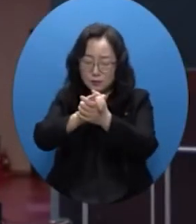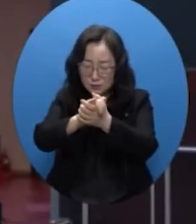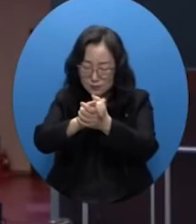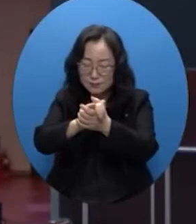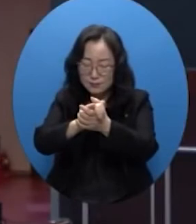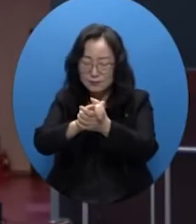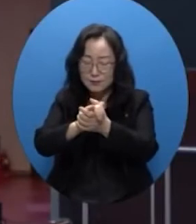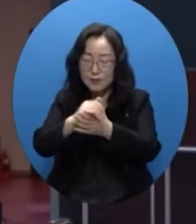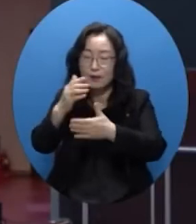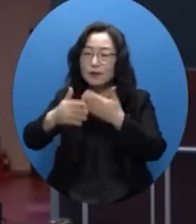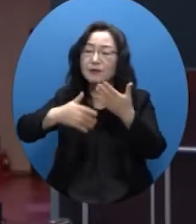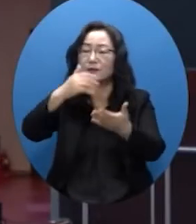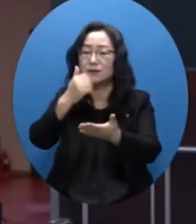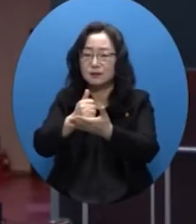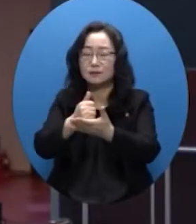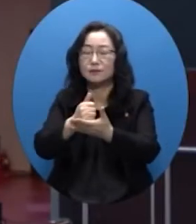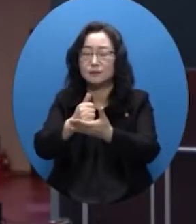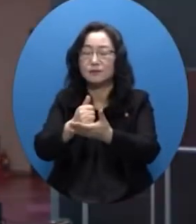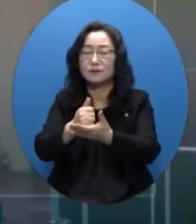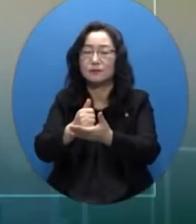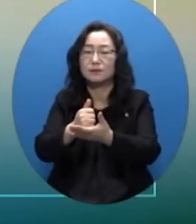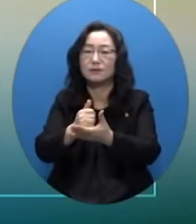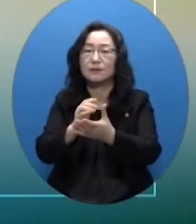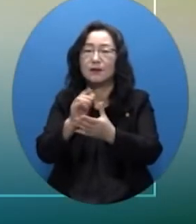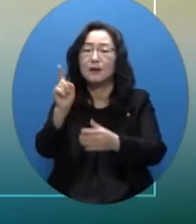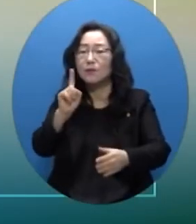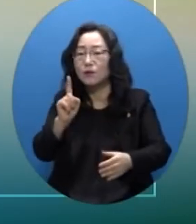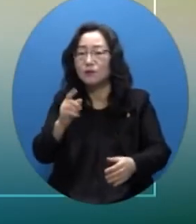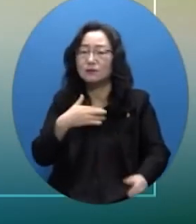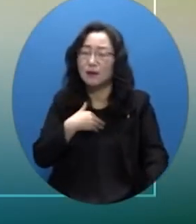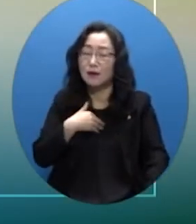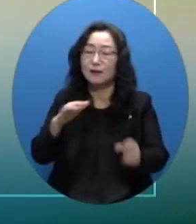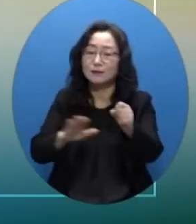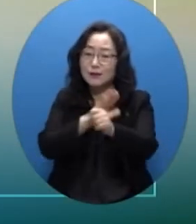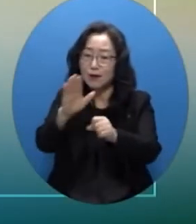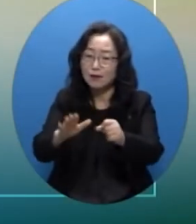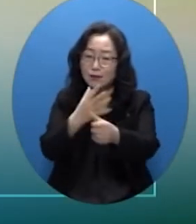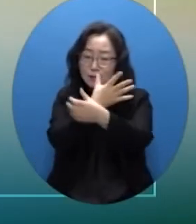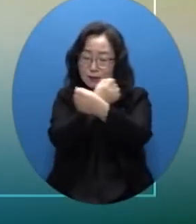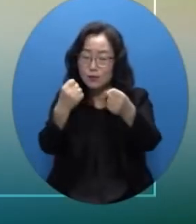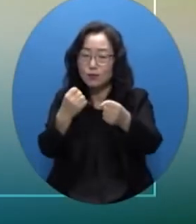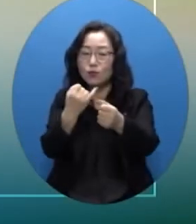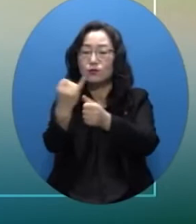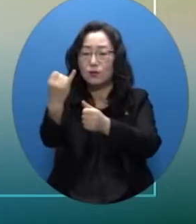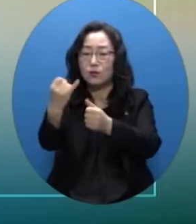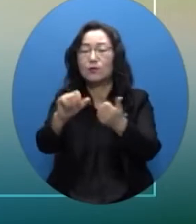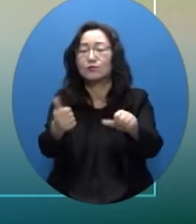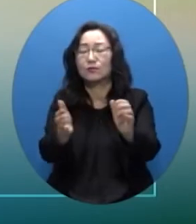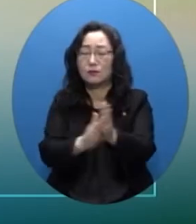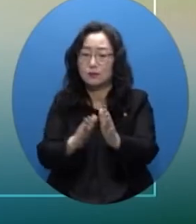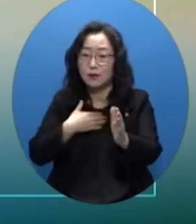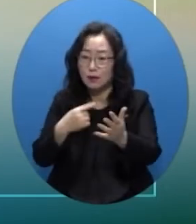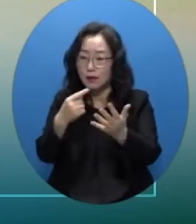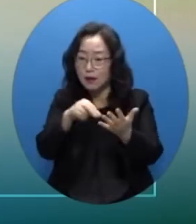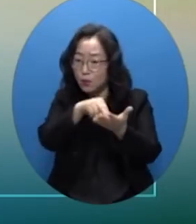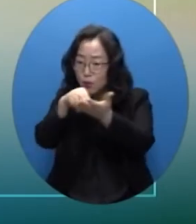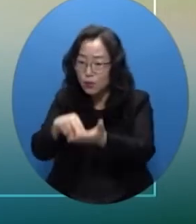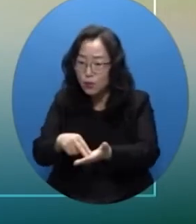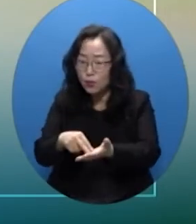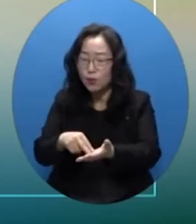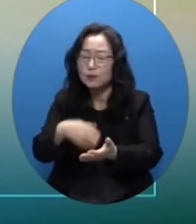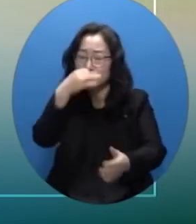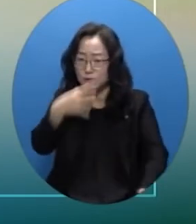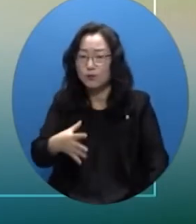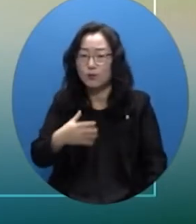한 앞에 이어 가지기도 했습니다 하나님 저는 사랑하는 약혼녀를 이렇습니다 저는 지금 외로 꼭 고독함 니다